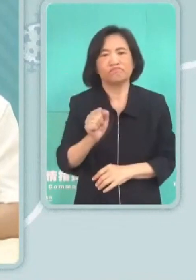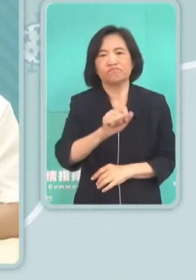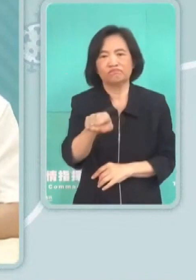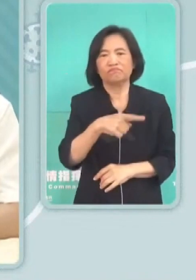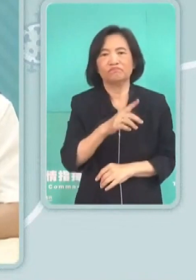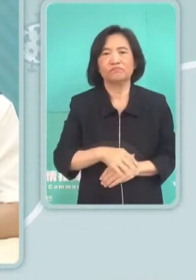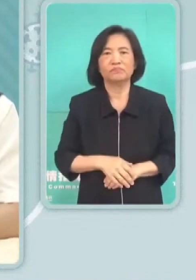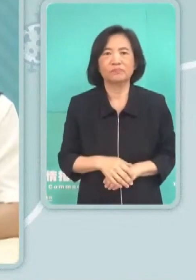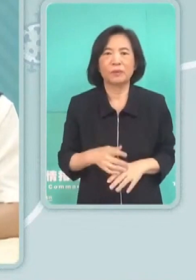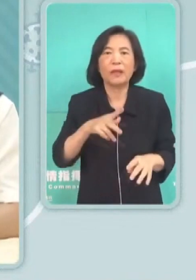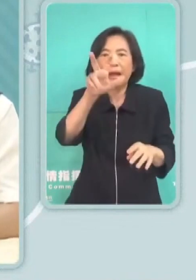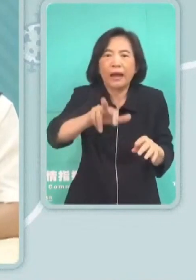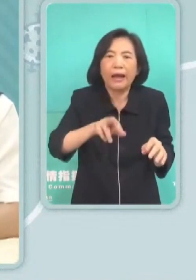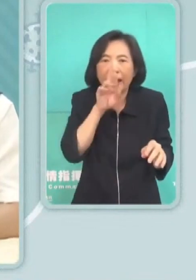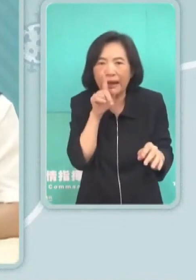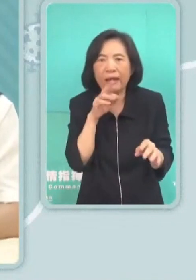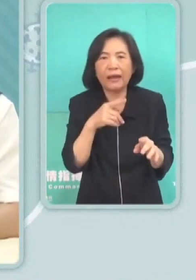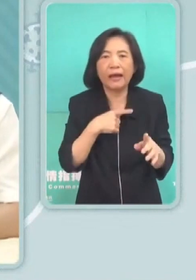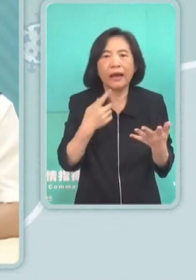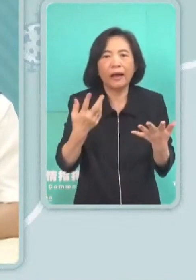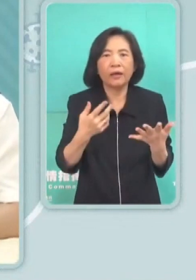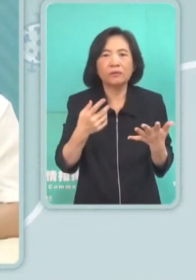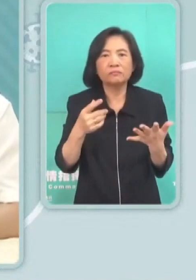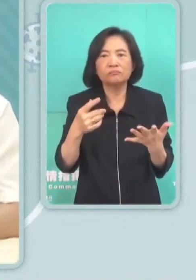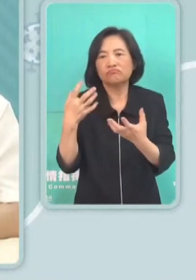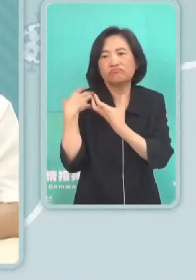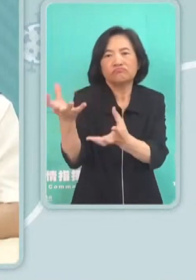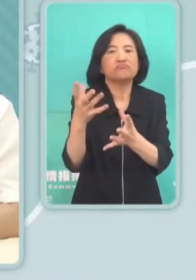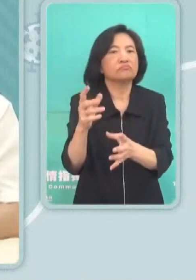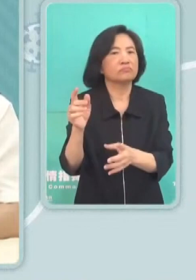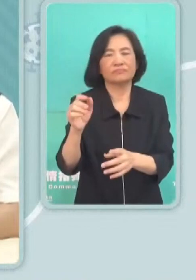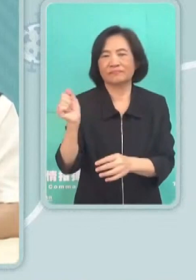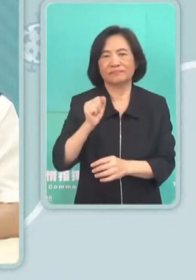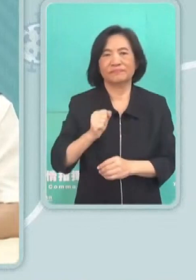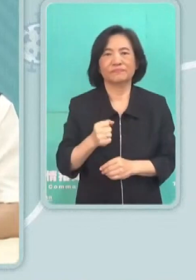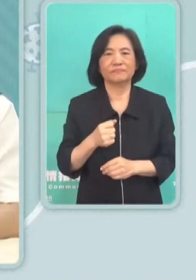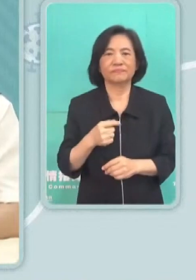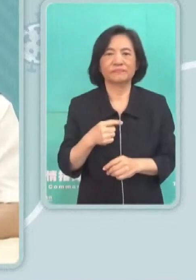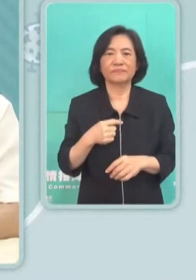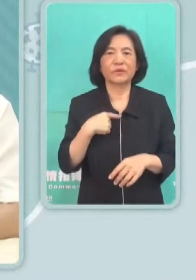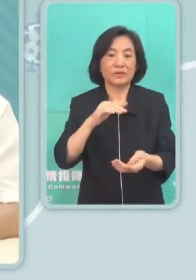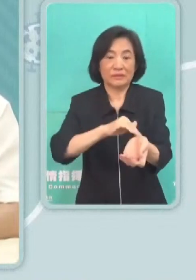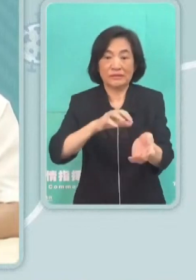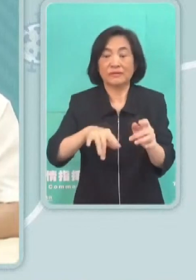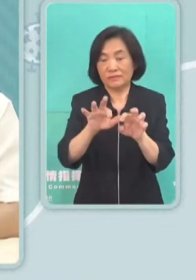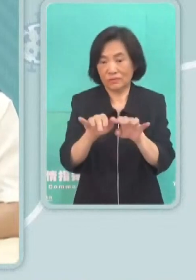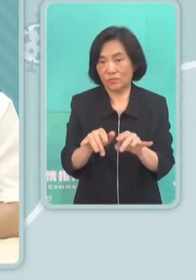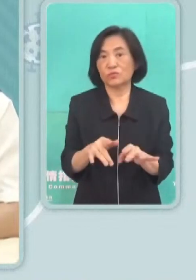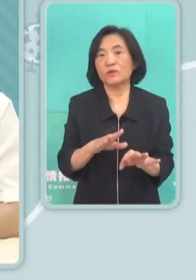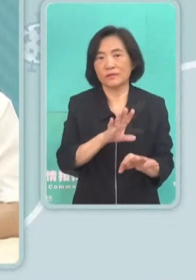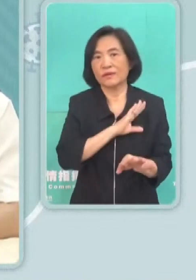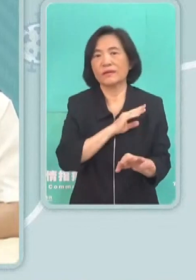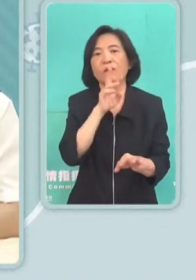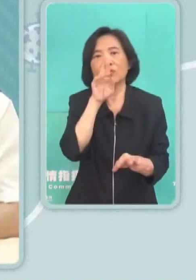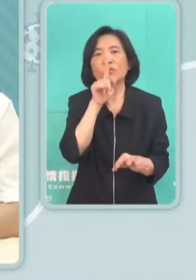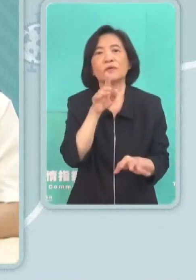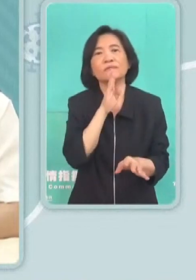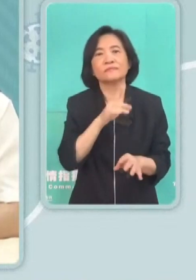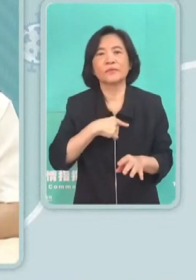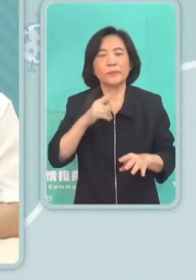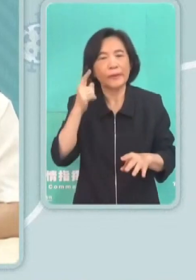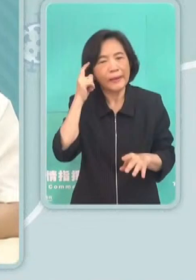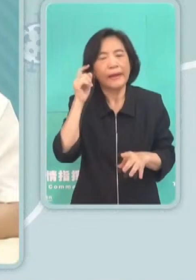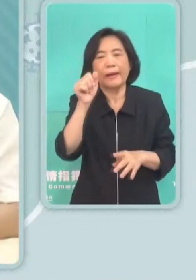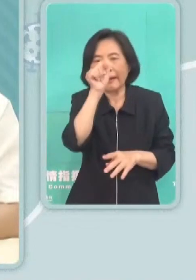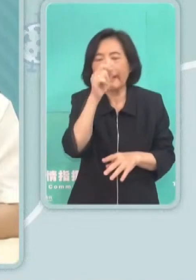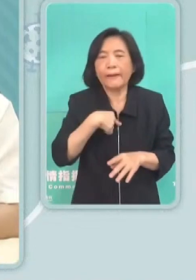个拉错那个拉错那个批号的那个在输入的时候拉错批号这个错，那这个我觉得我们会想办法